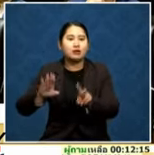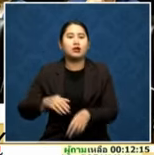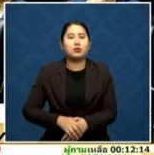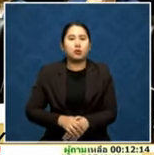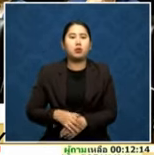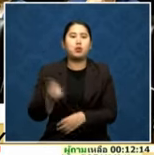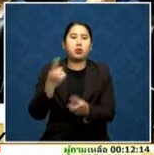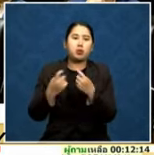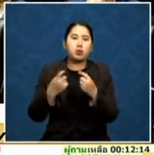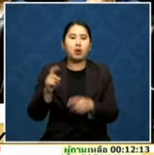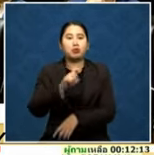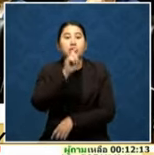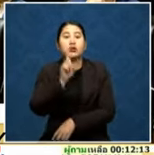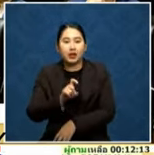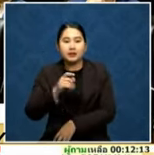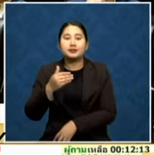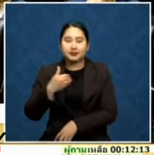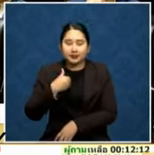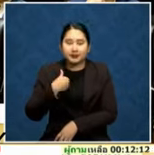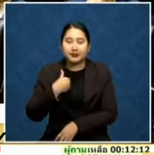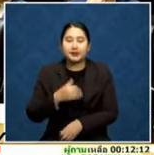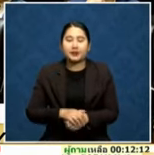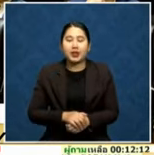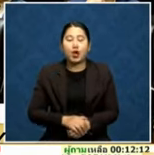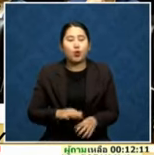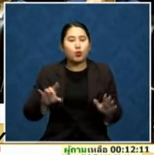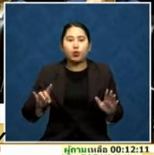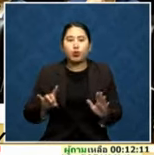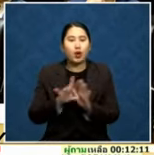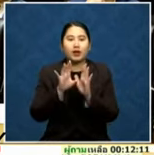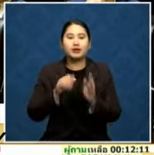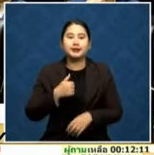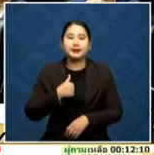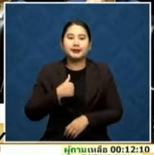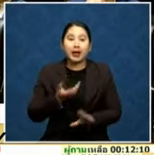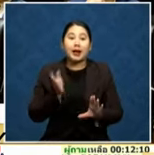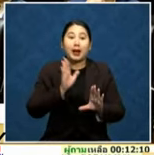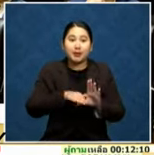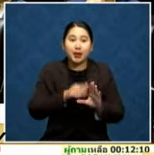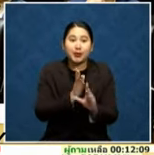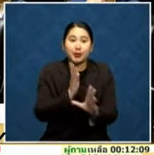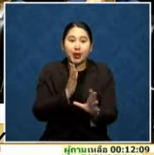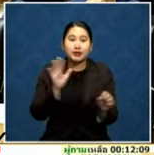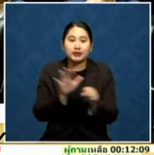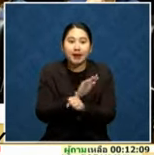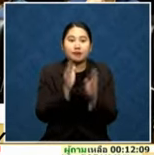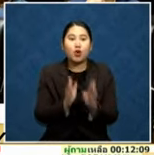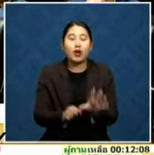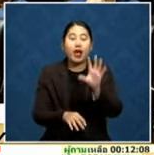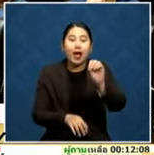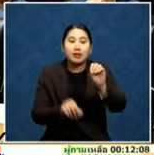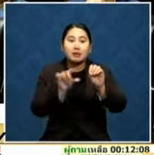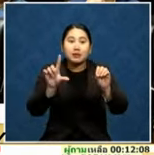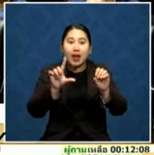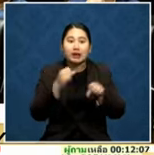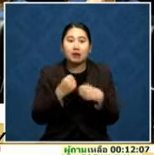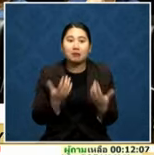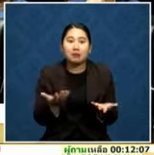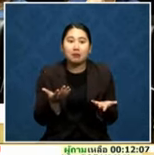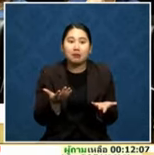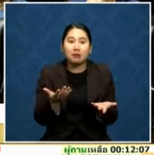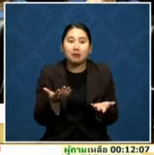ระชาชนสงสัยก็คอว่าแล้วอยางนี้ถ้าสุดท้ายคนมาลงทะเบียนเต็ 50 ล้านคนจะทำอย่ไร